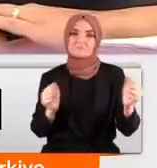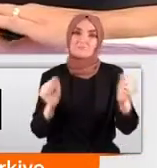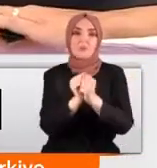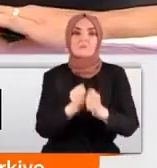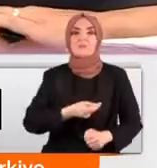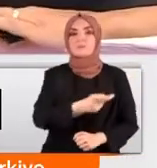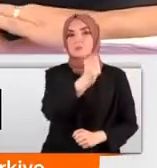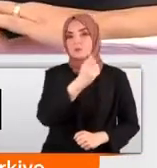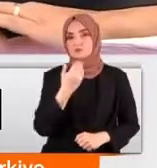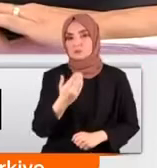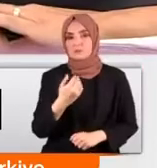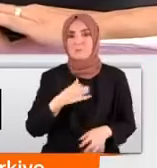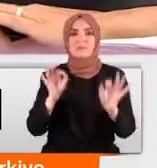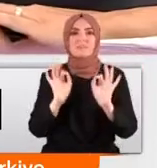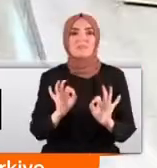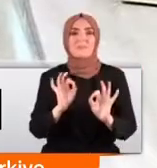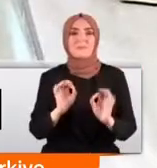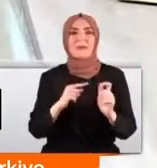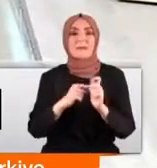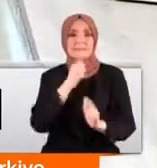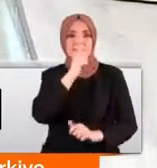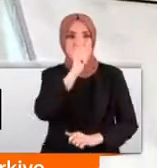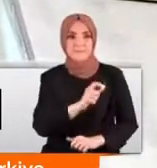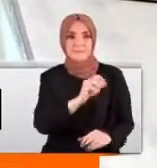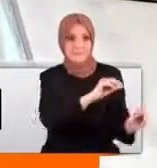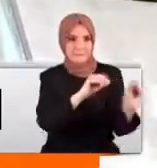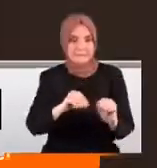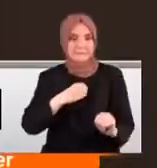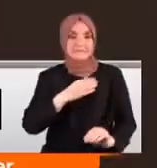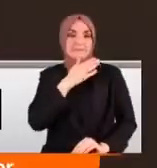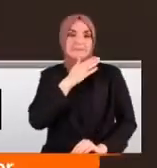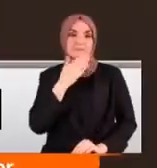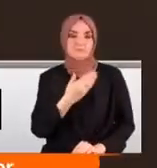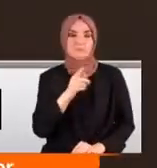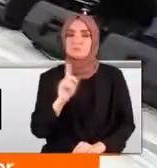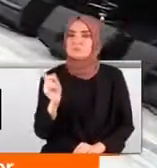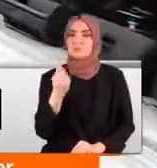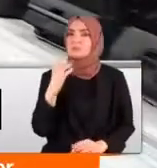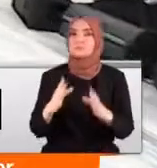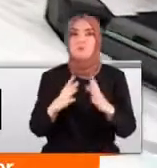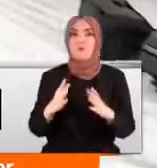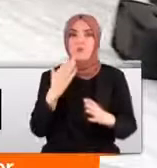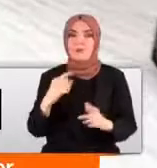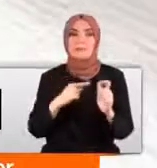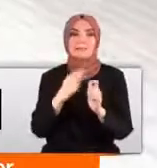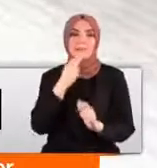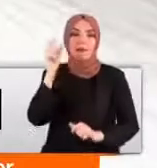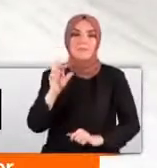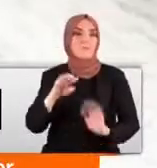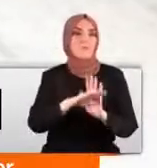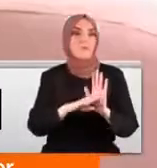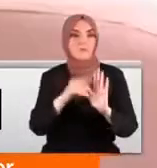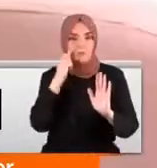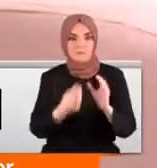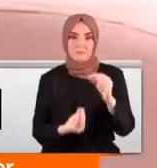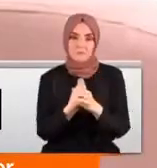her seferinde Ersin Bey'in getirdiğini biliyordum. Eşine az rastlanır olay Esra Erol'da ortaya çıktı. Ersin kurucu onu bir anda bırakıp